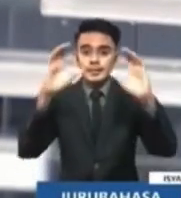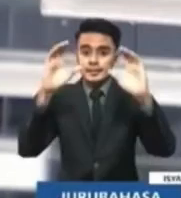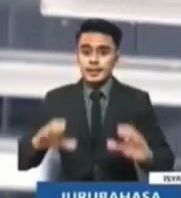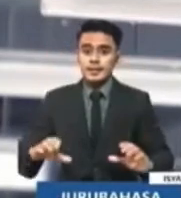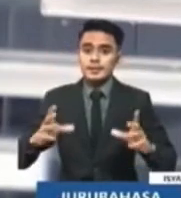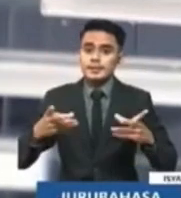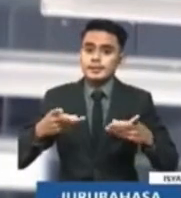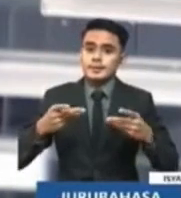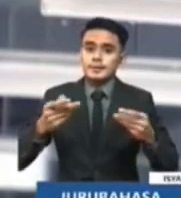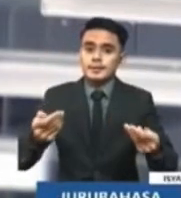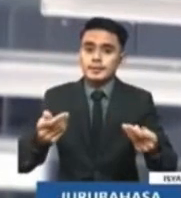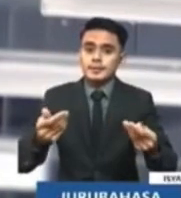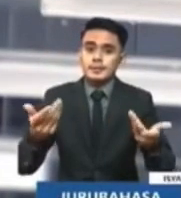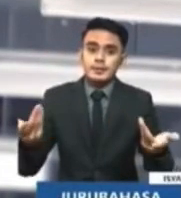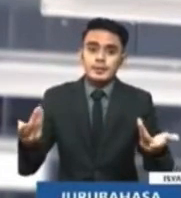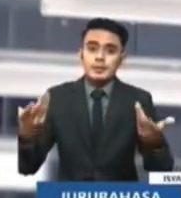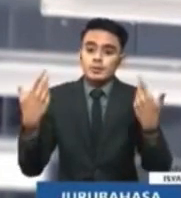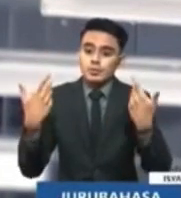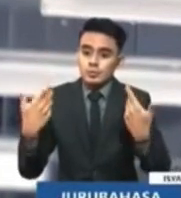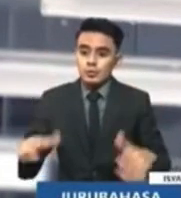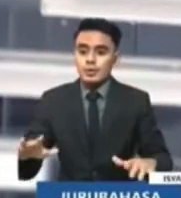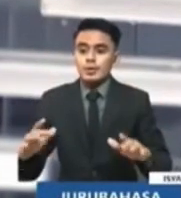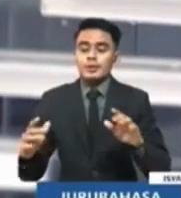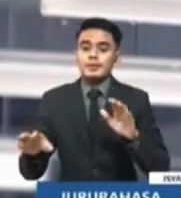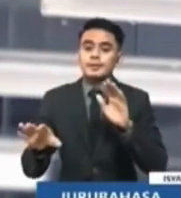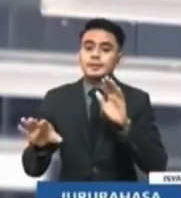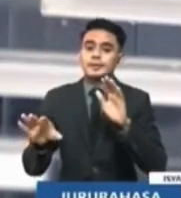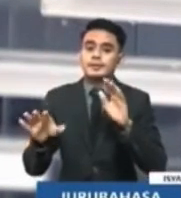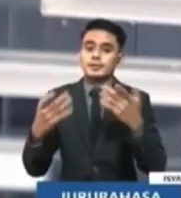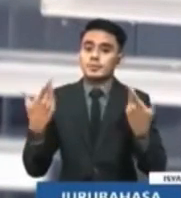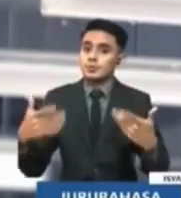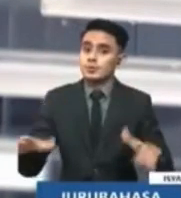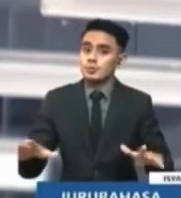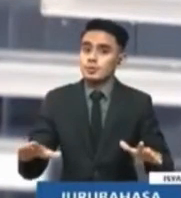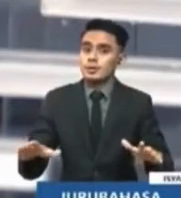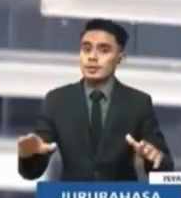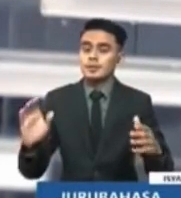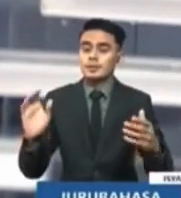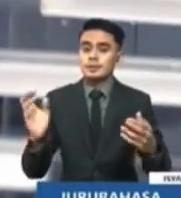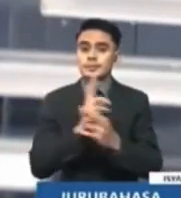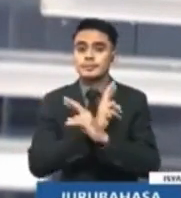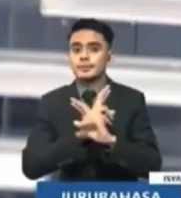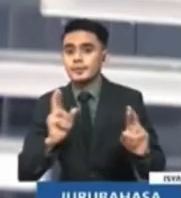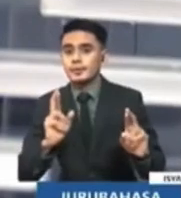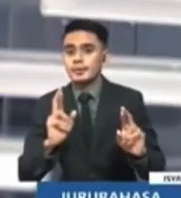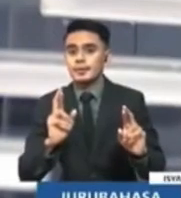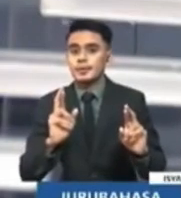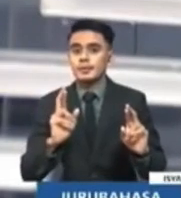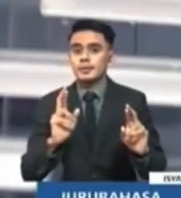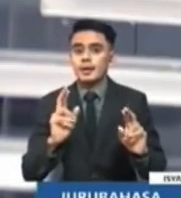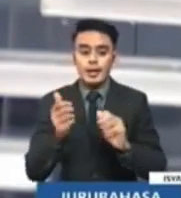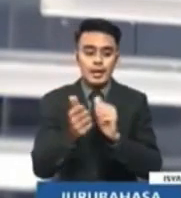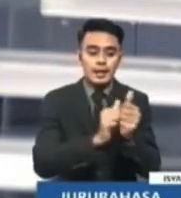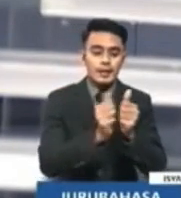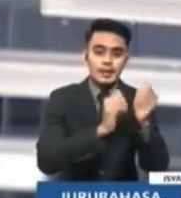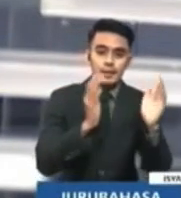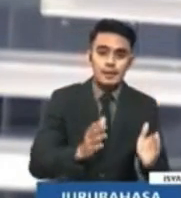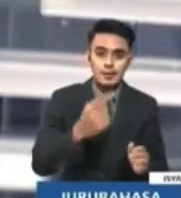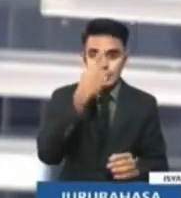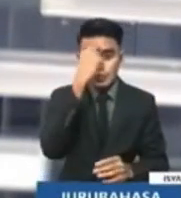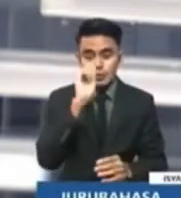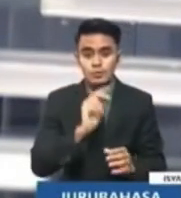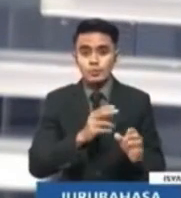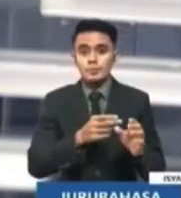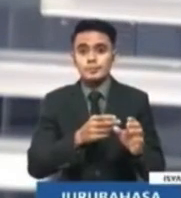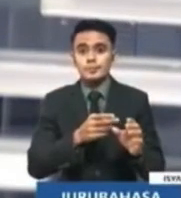semasa telah ditemui oleh Persatuan Badminton Malaysia untuk atlet-atlet yang berhasrat untuk melangkah ke